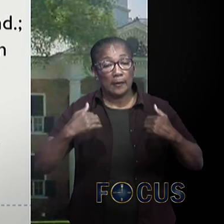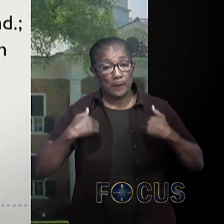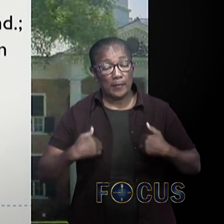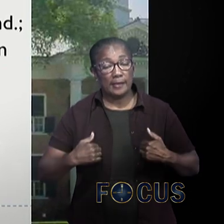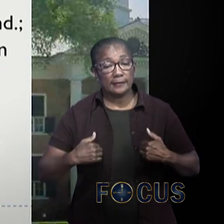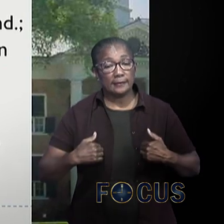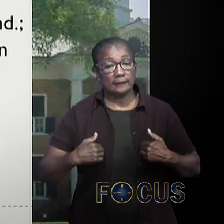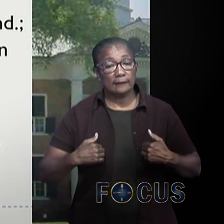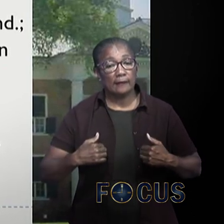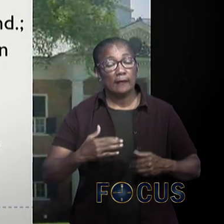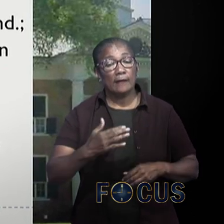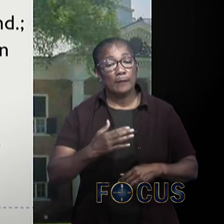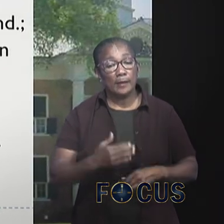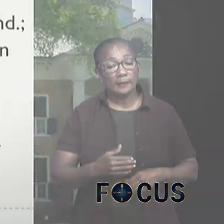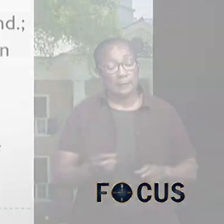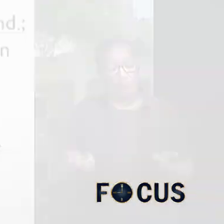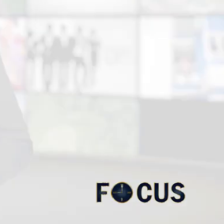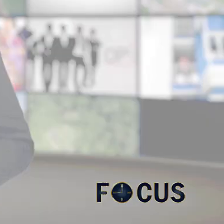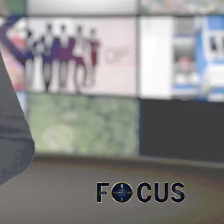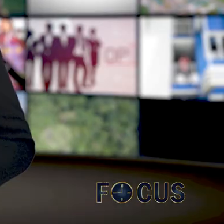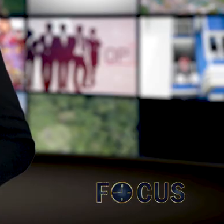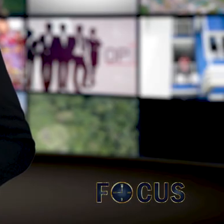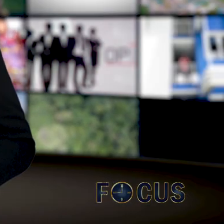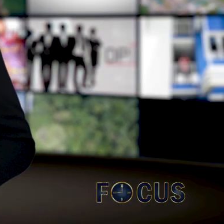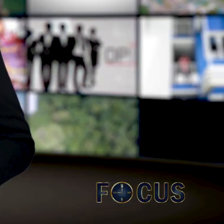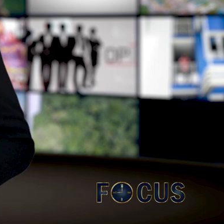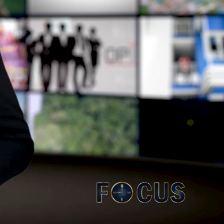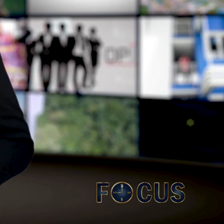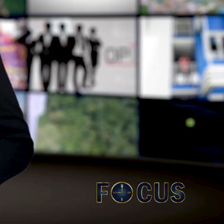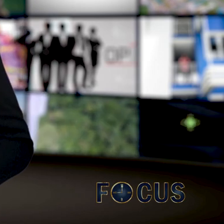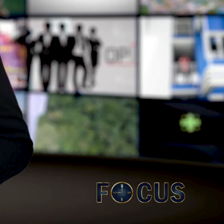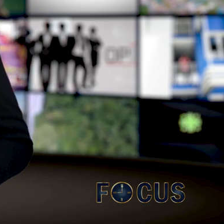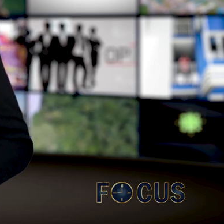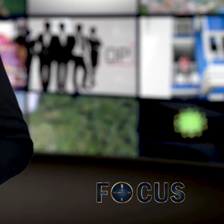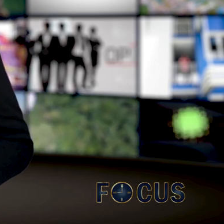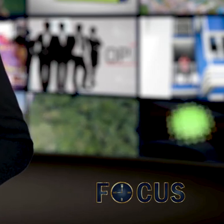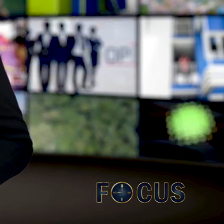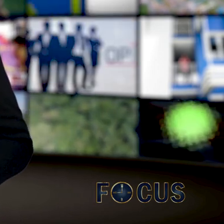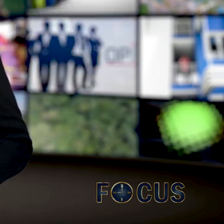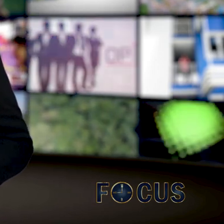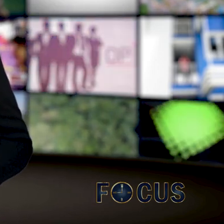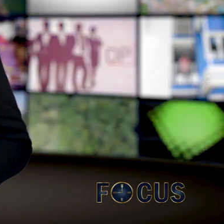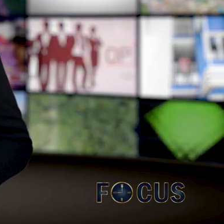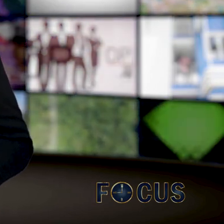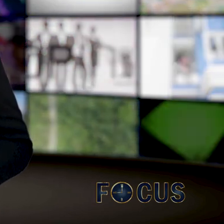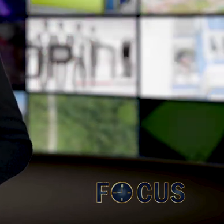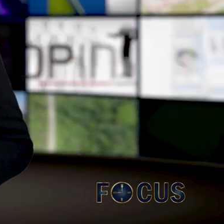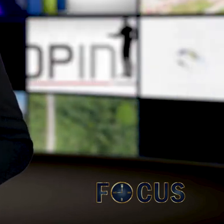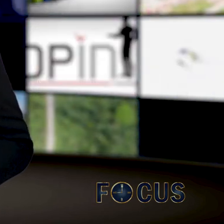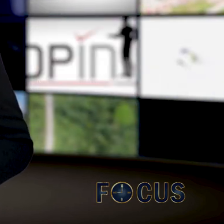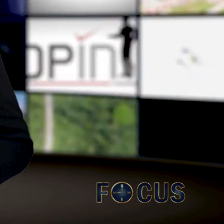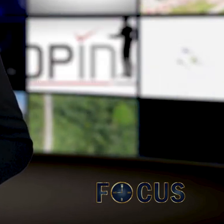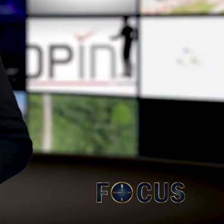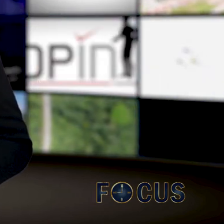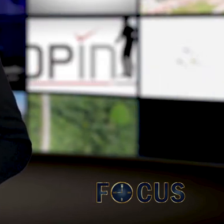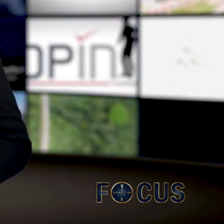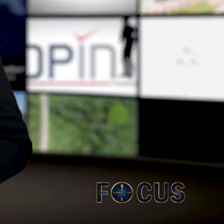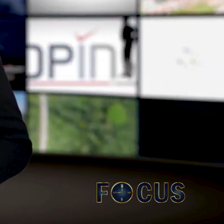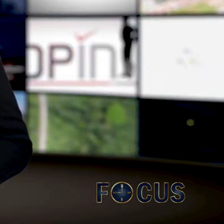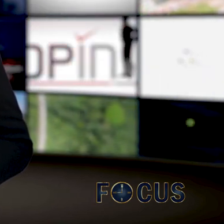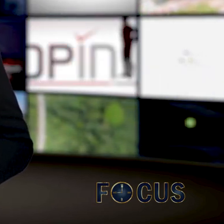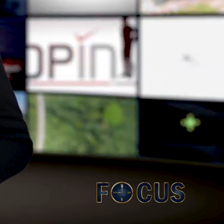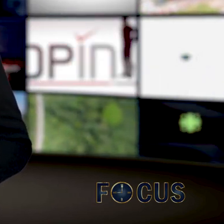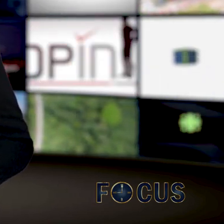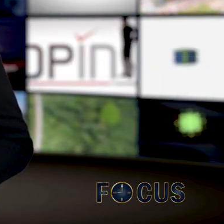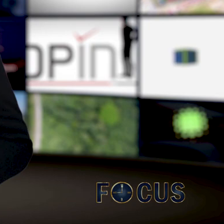ook huisvestingssteun. De sociaal-economische steunmaatregelen worden gefinancierd uit het bij wet ingestelde COVID-19